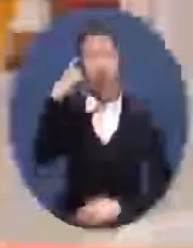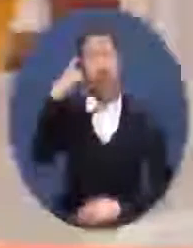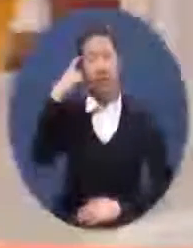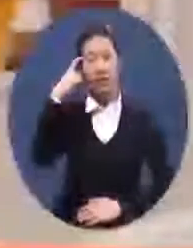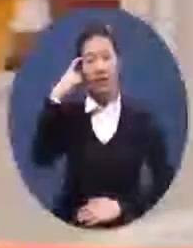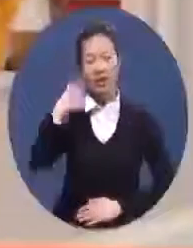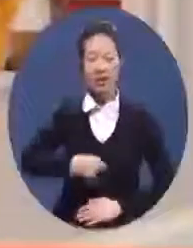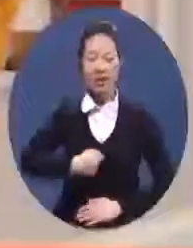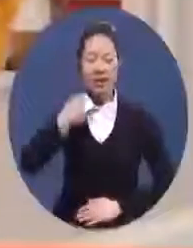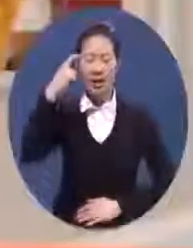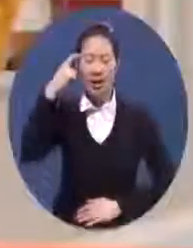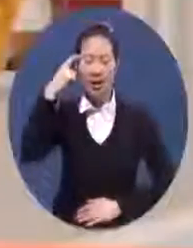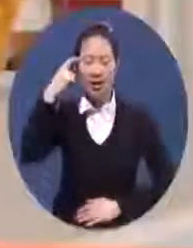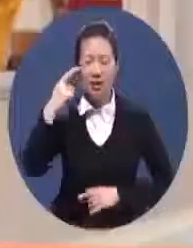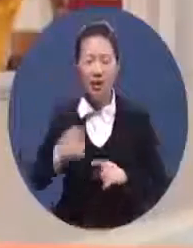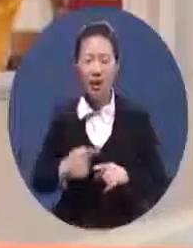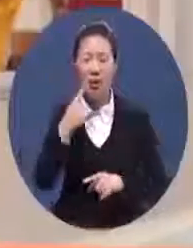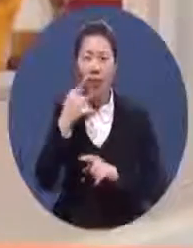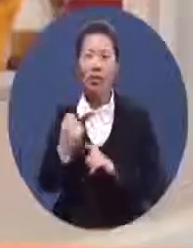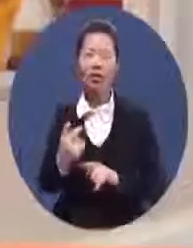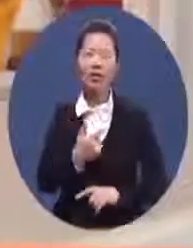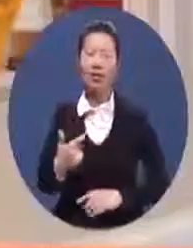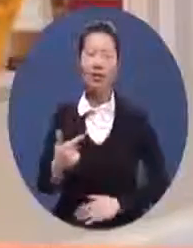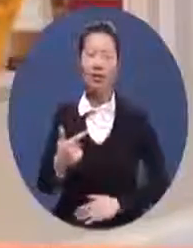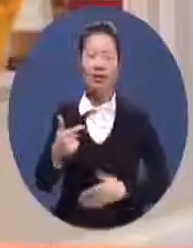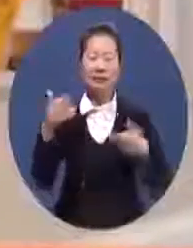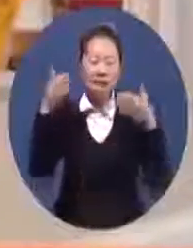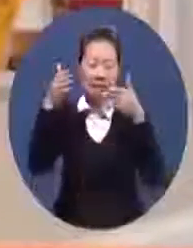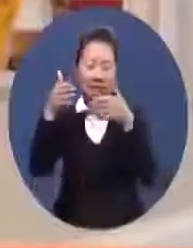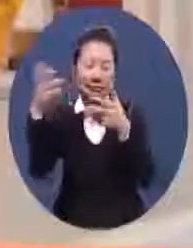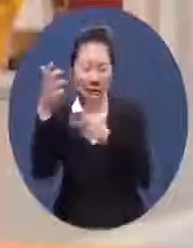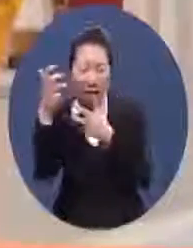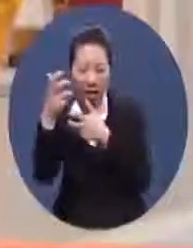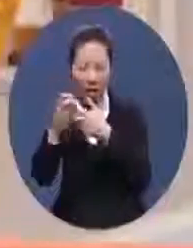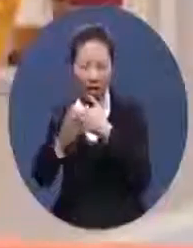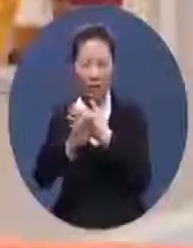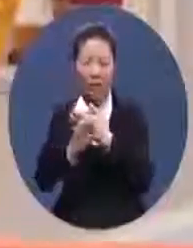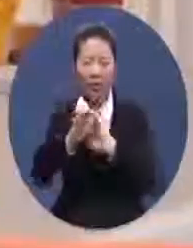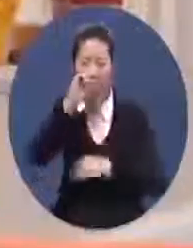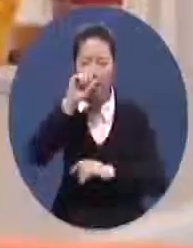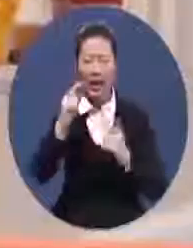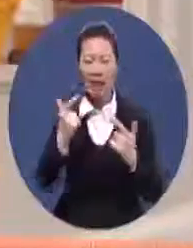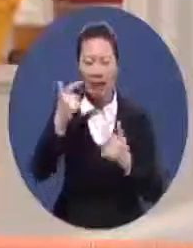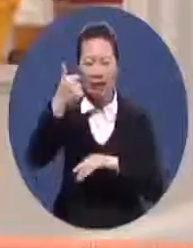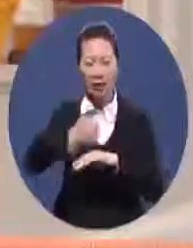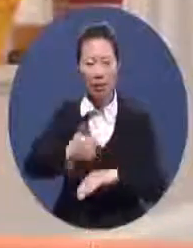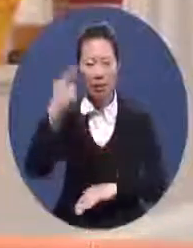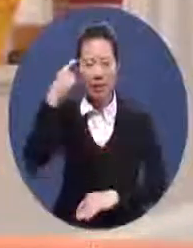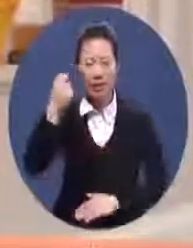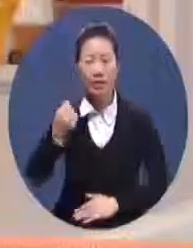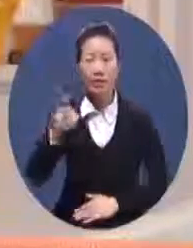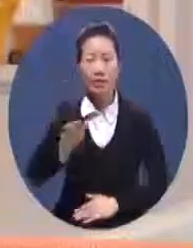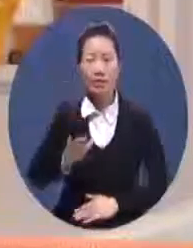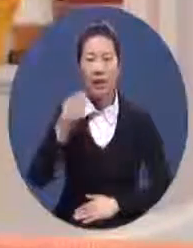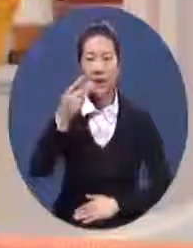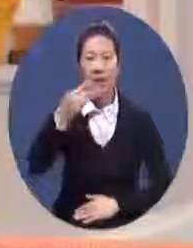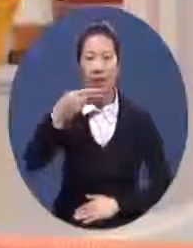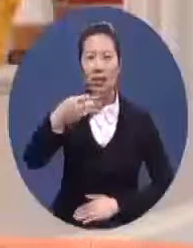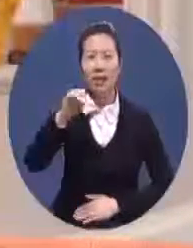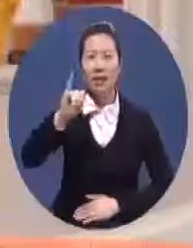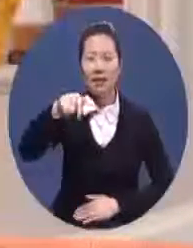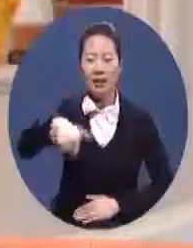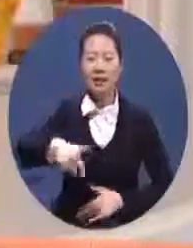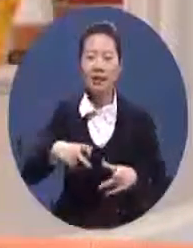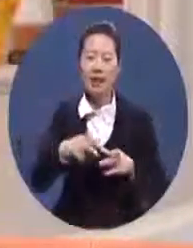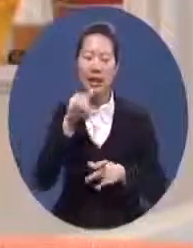사실 말씀을 드릴까 하다가 예. 어머니가 너무 거기에 이제 집중하시게 되면 안 좋은 결과가 날까 봐 말씀을 안 드렸는데 약간 틱이 있는 것 같아요. 근데